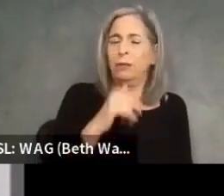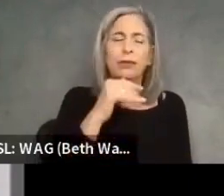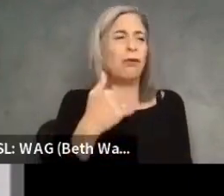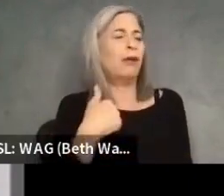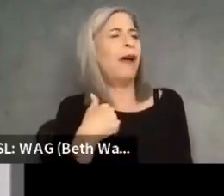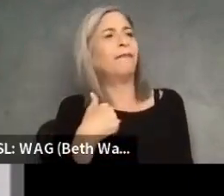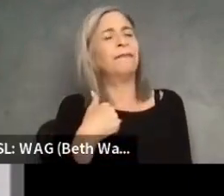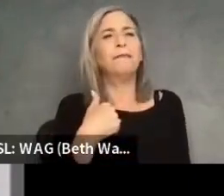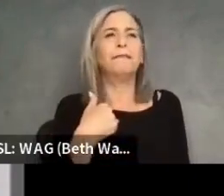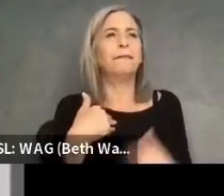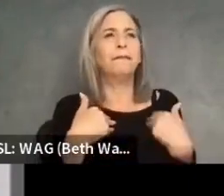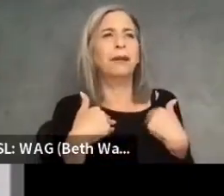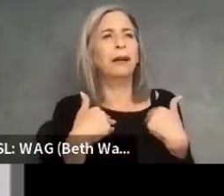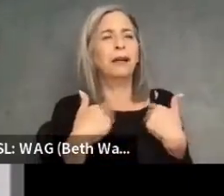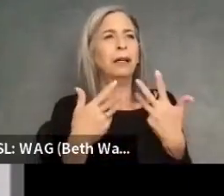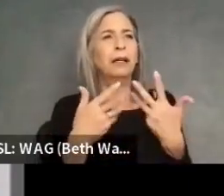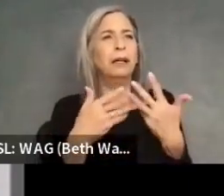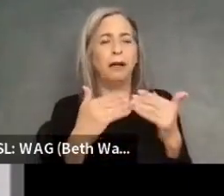的一个重要成员。